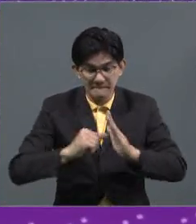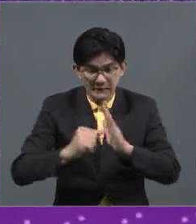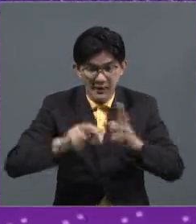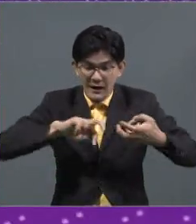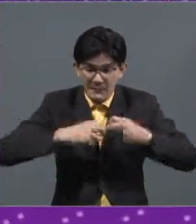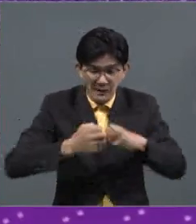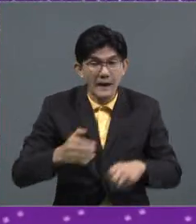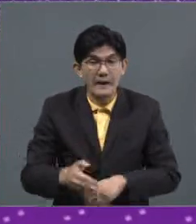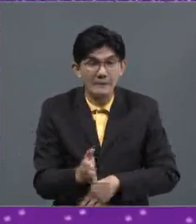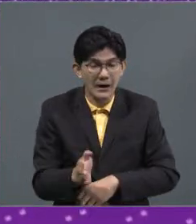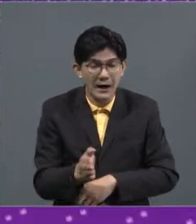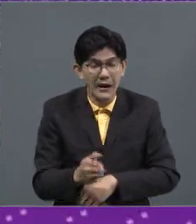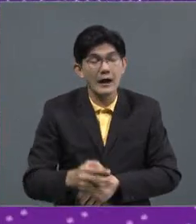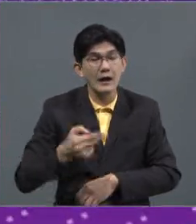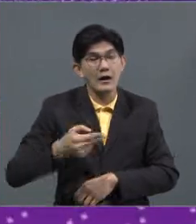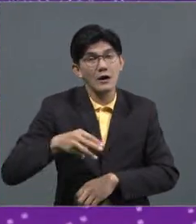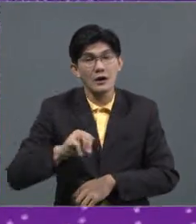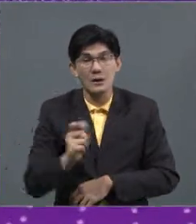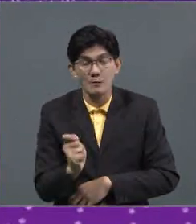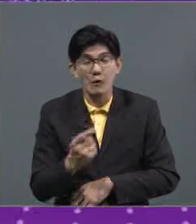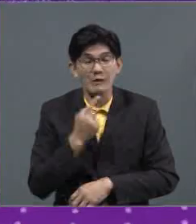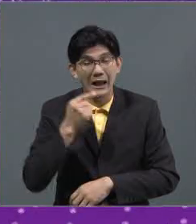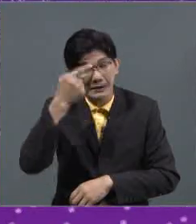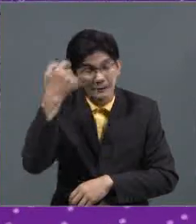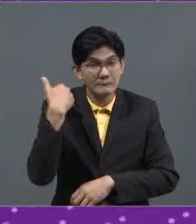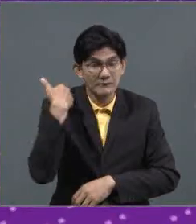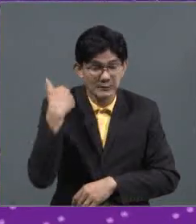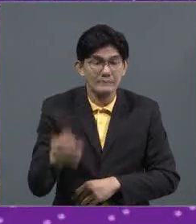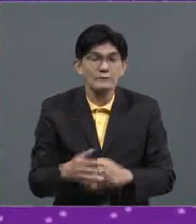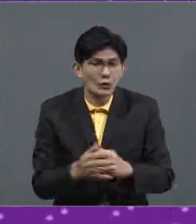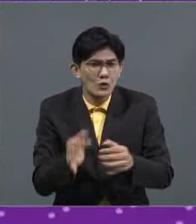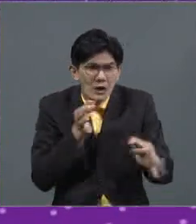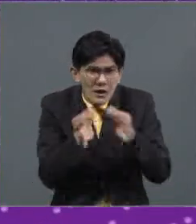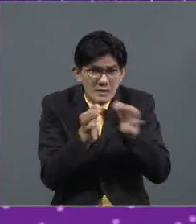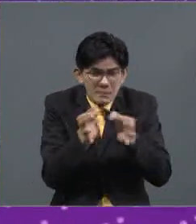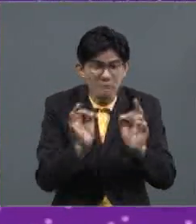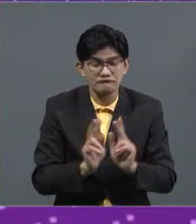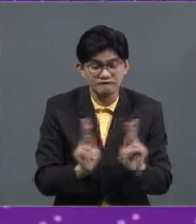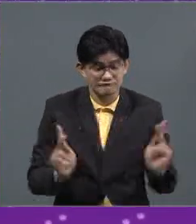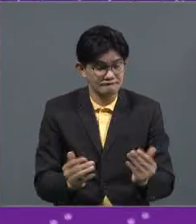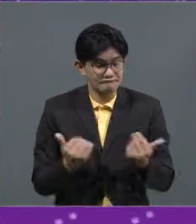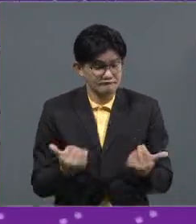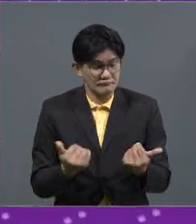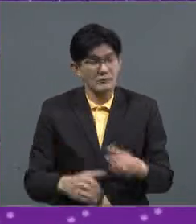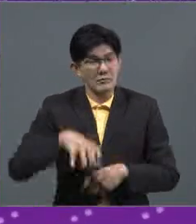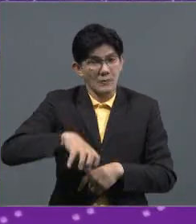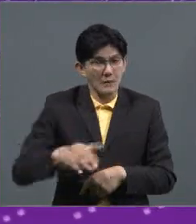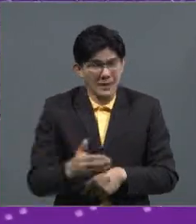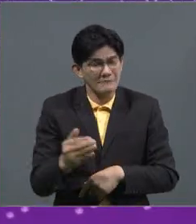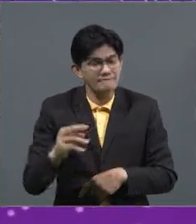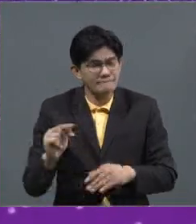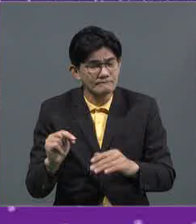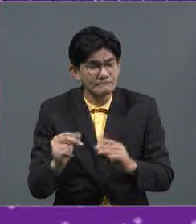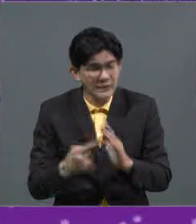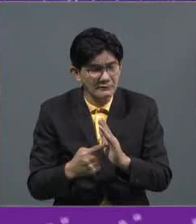หมอคางดำเนี่ยนะครับแล้วเขาก็เชิญอธิบดีกรมประมงเนี่ยเข้ามาชี้แจงและกรรมธิการตอนนี้นัดกรมประมงอาทิตย์หน้านะฮะ